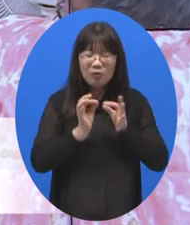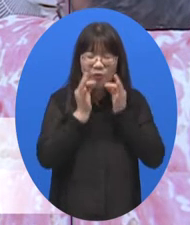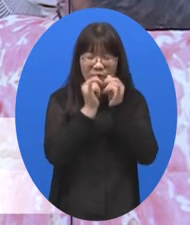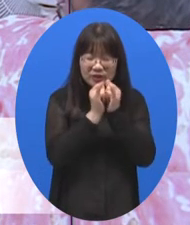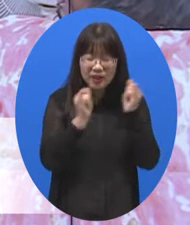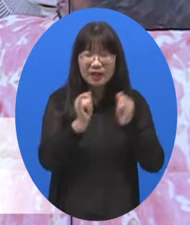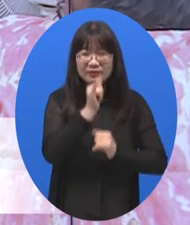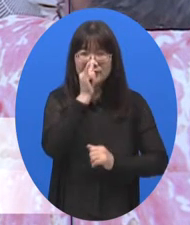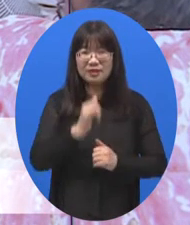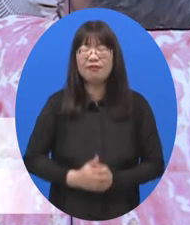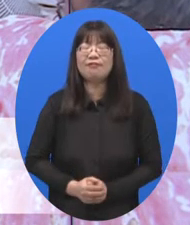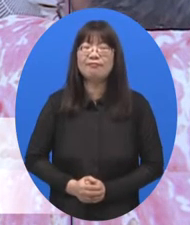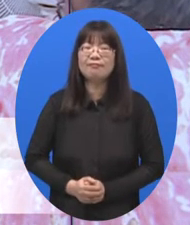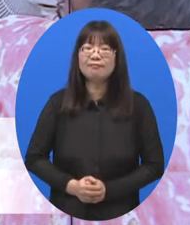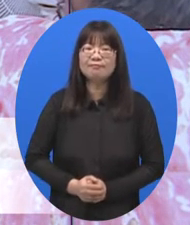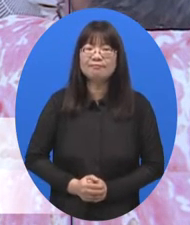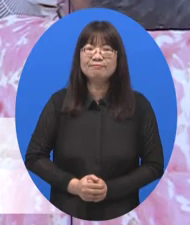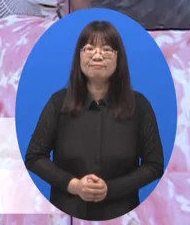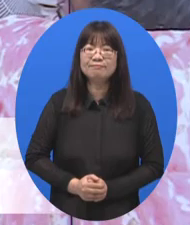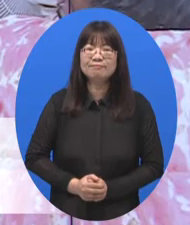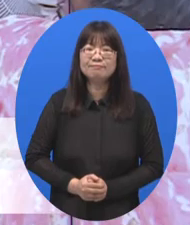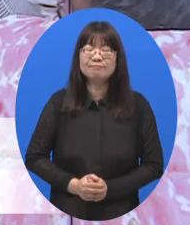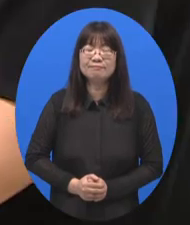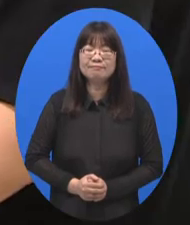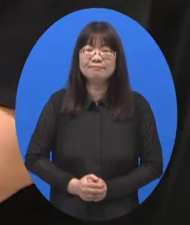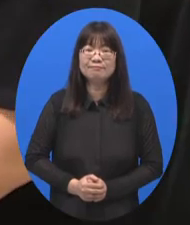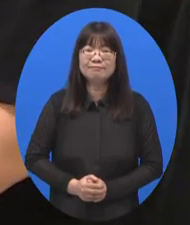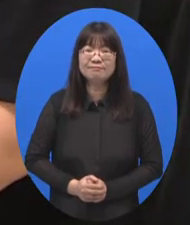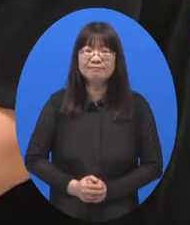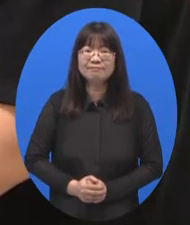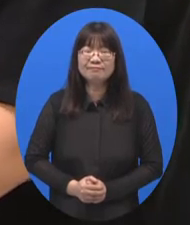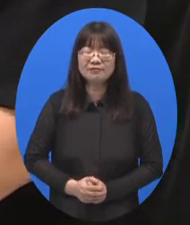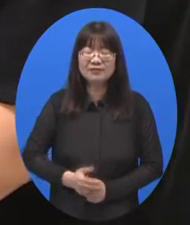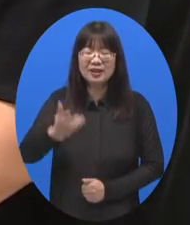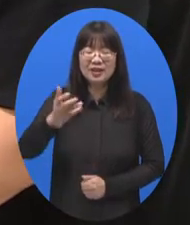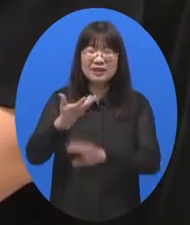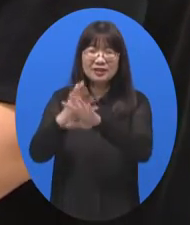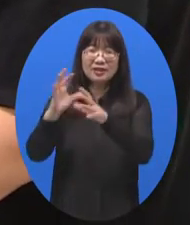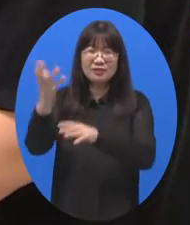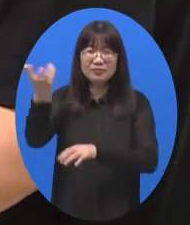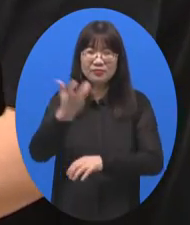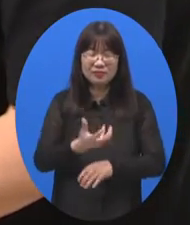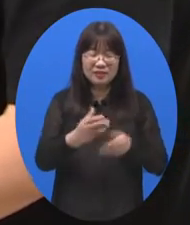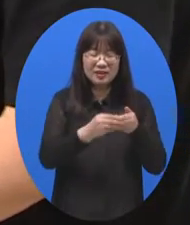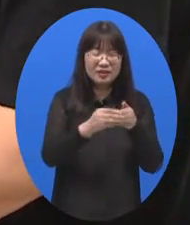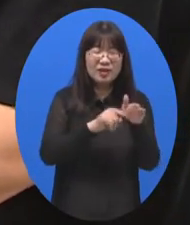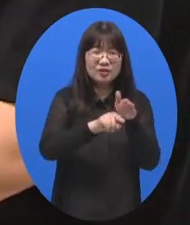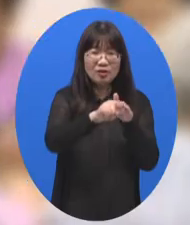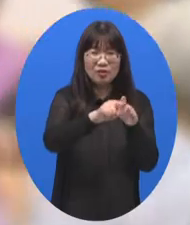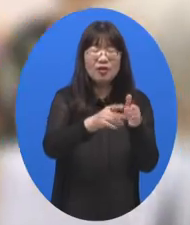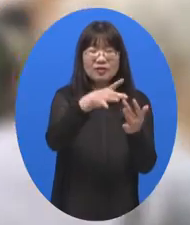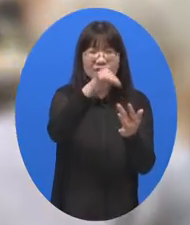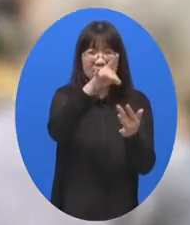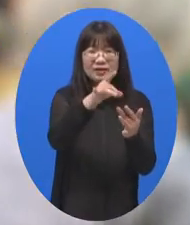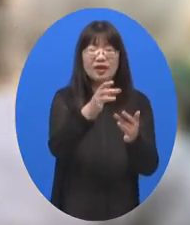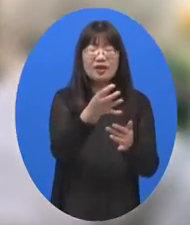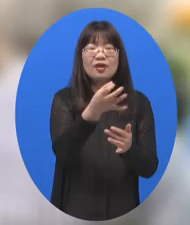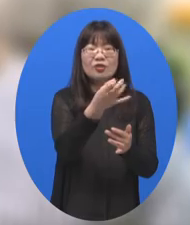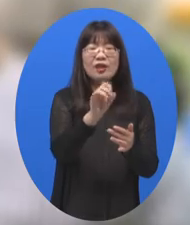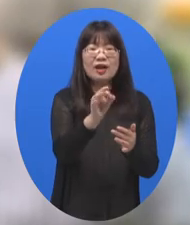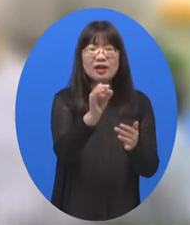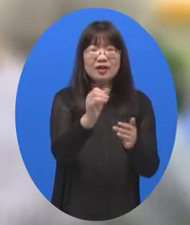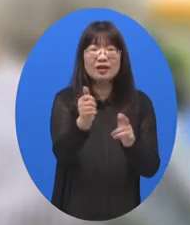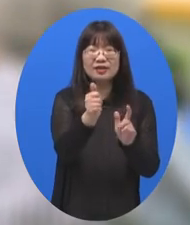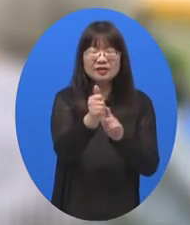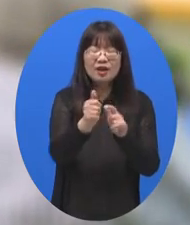합니다 서문 연기자가 다녀왔습니다 이주민 리더로 선정된 만근 아 씩 독거노인을 위해